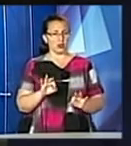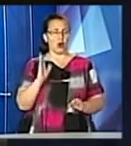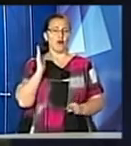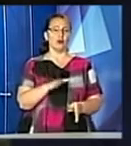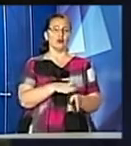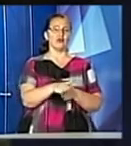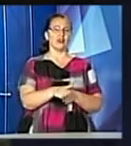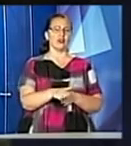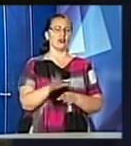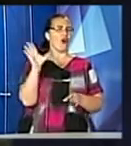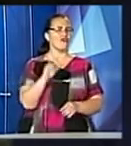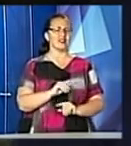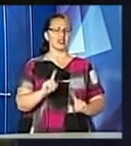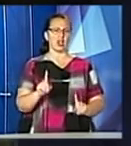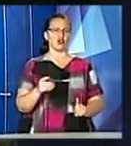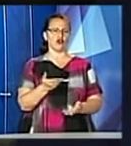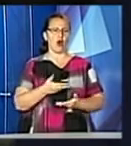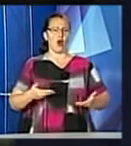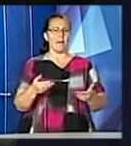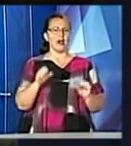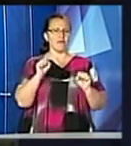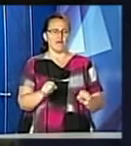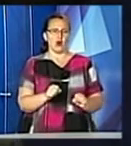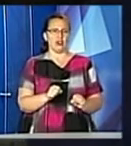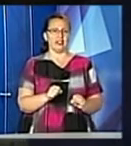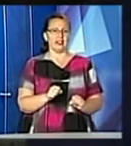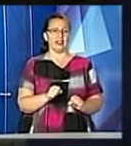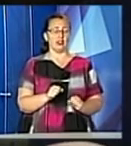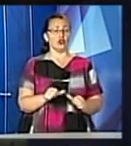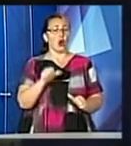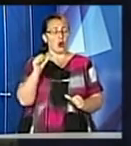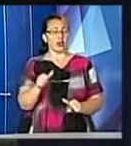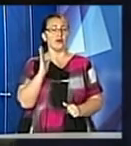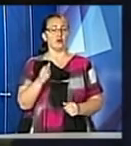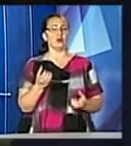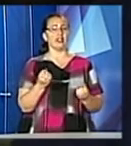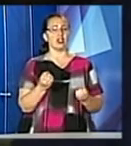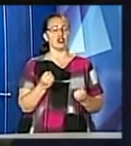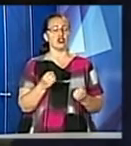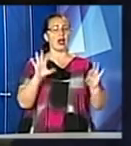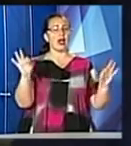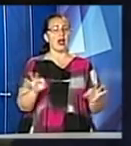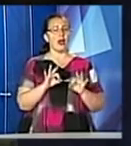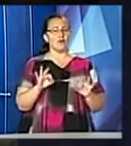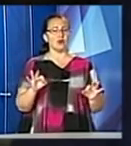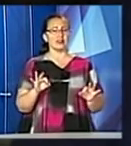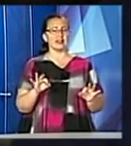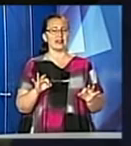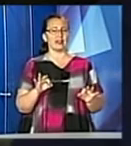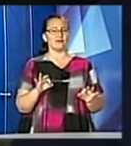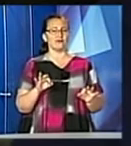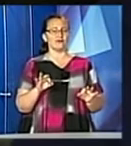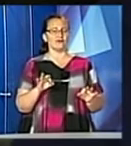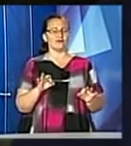там все, що ми могли по максимуму, але крім Людкевича буде звучати, так би мовити, контекст